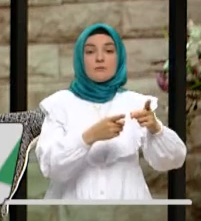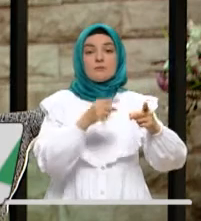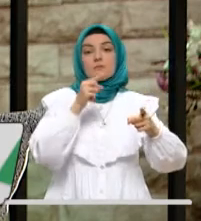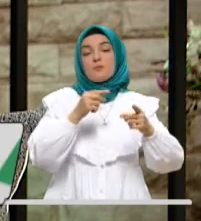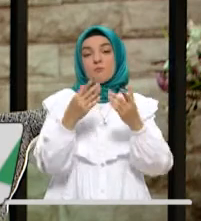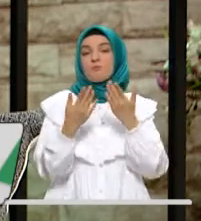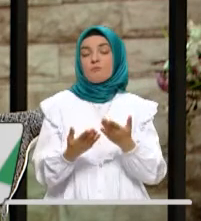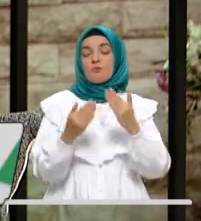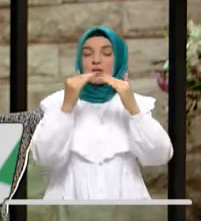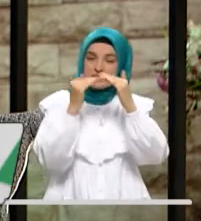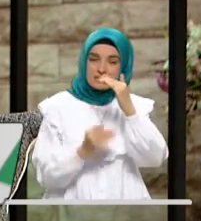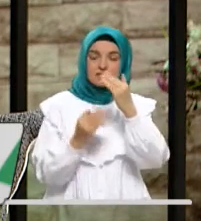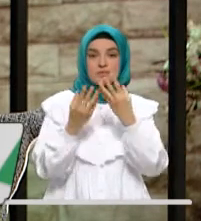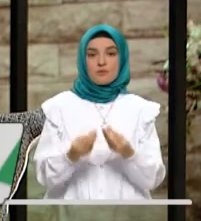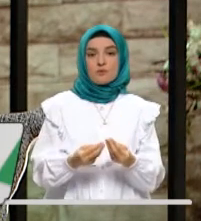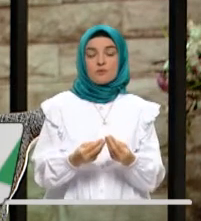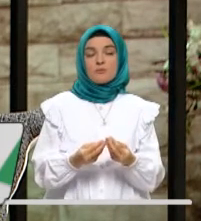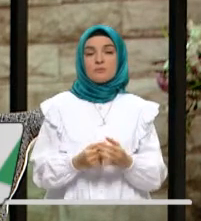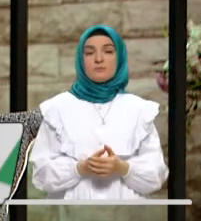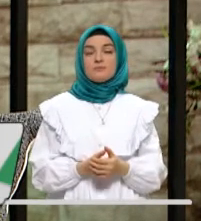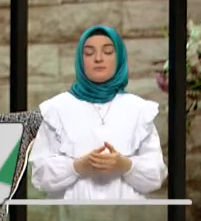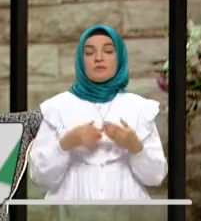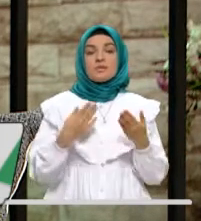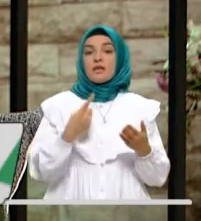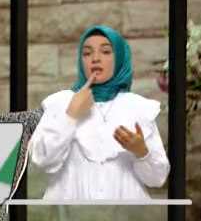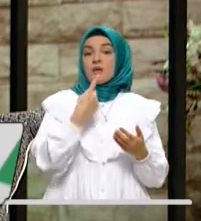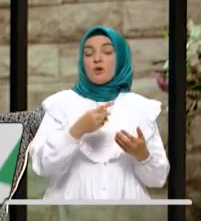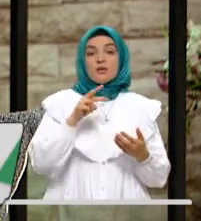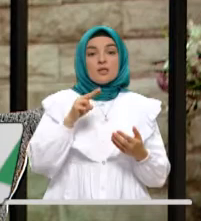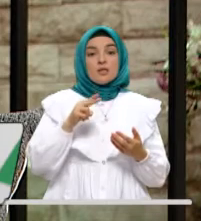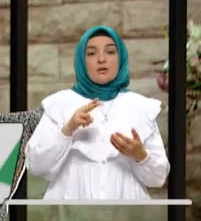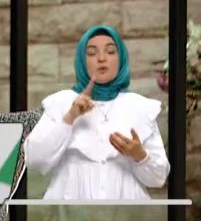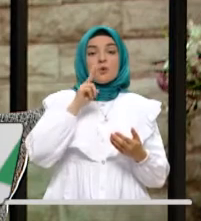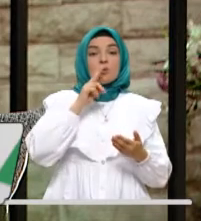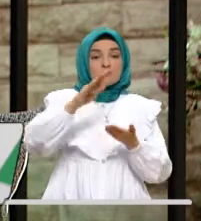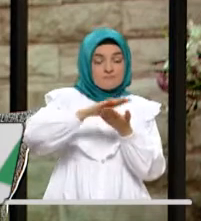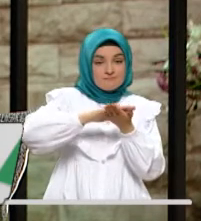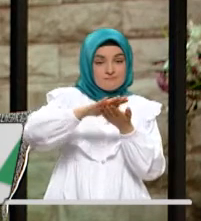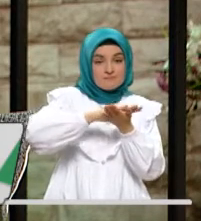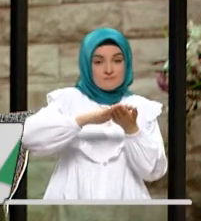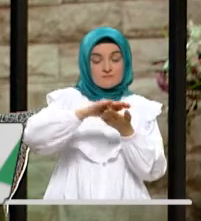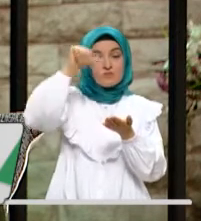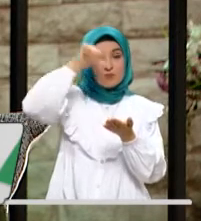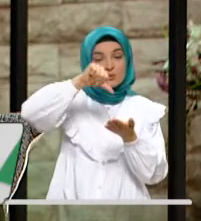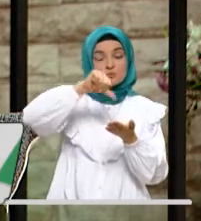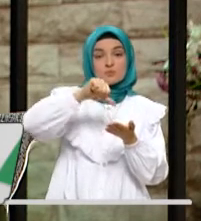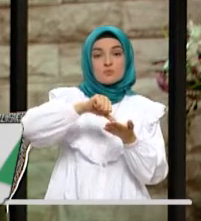bu şekilde minimalize edersiniz veya belirttiğim gibi son durulama suyunu en